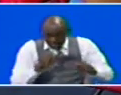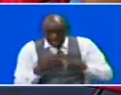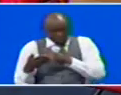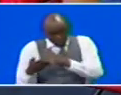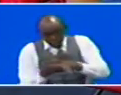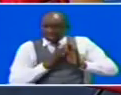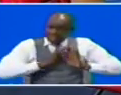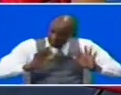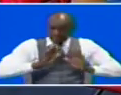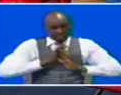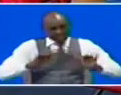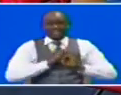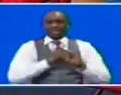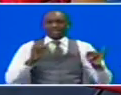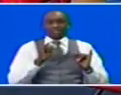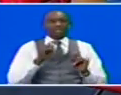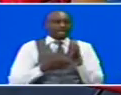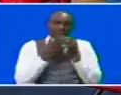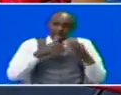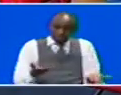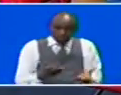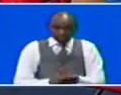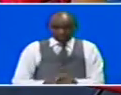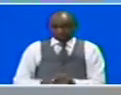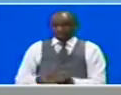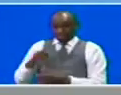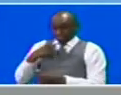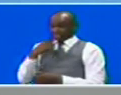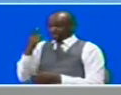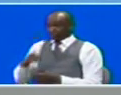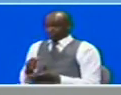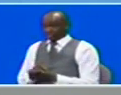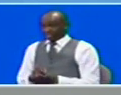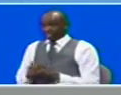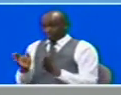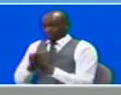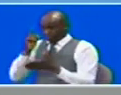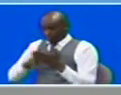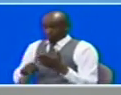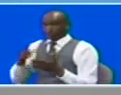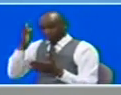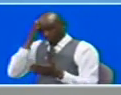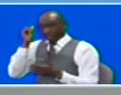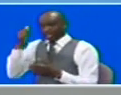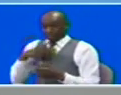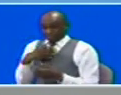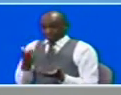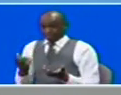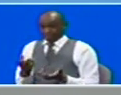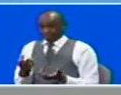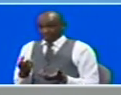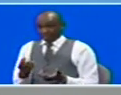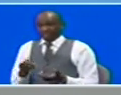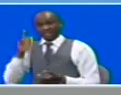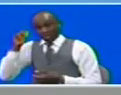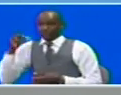ama unafiki? Nikimalizia, nitasema pia kwa yale ambayo ninajua wa Kenya ama haswa wa